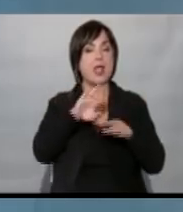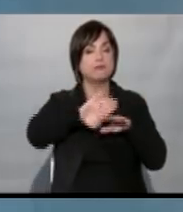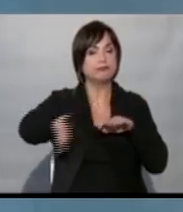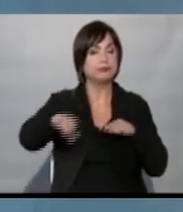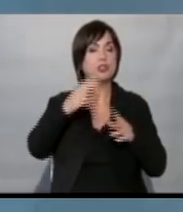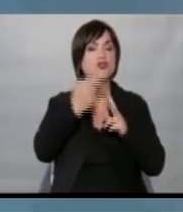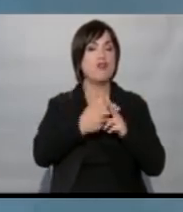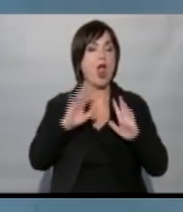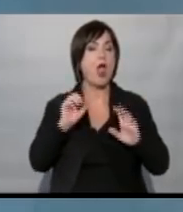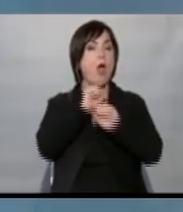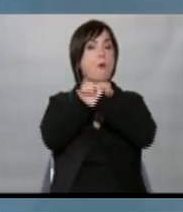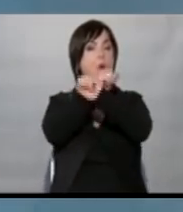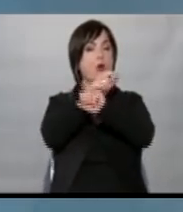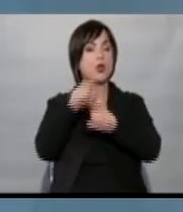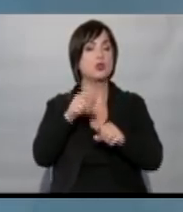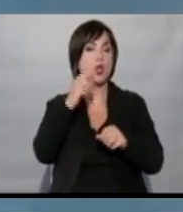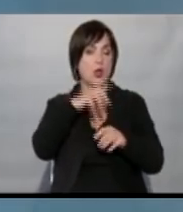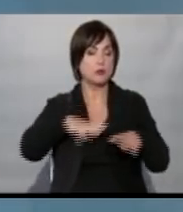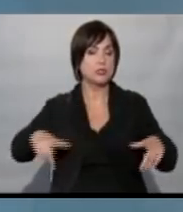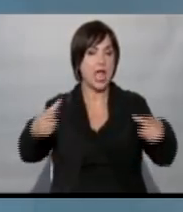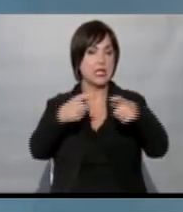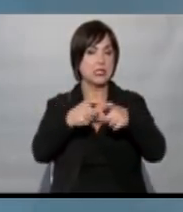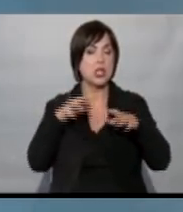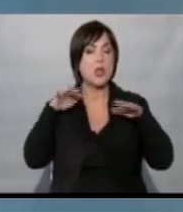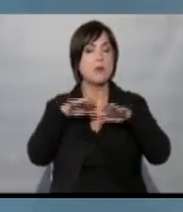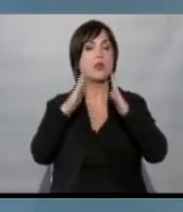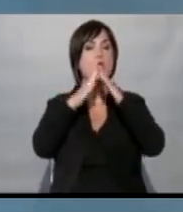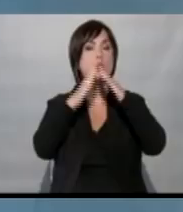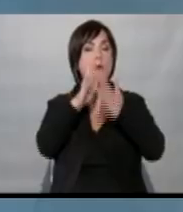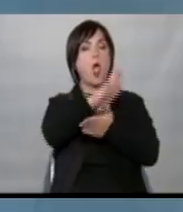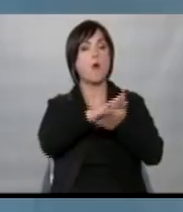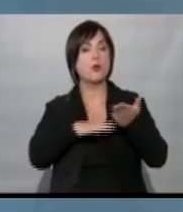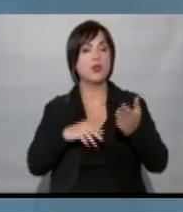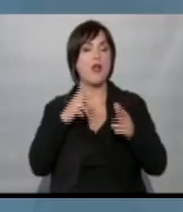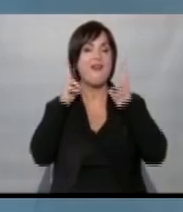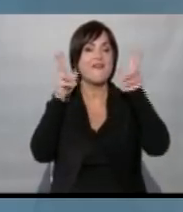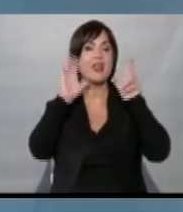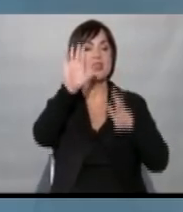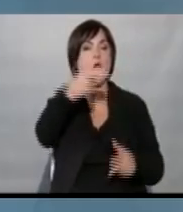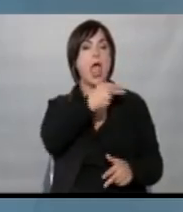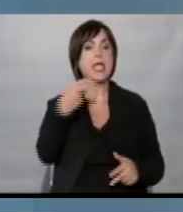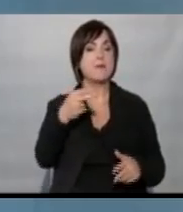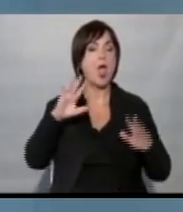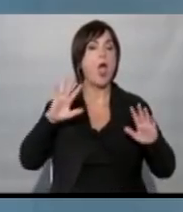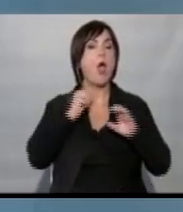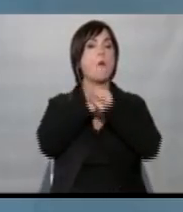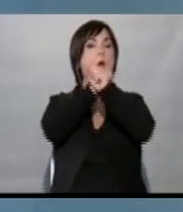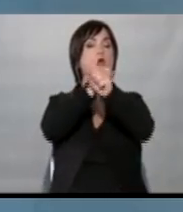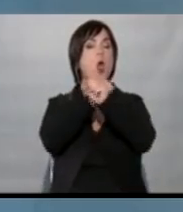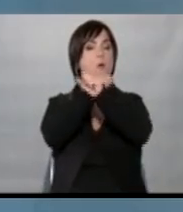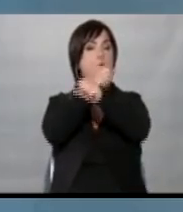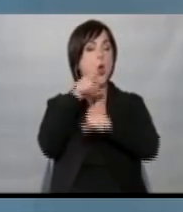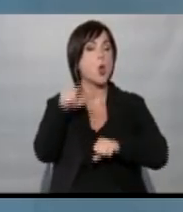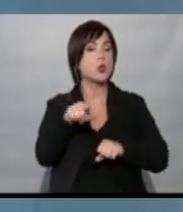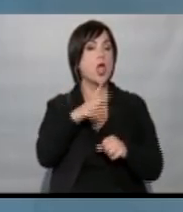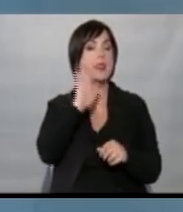на Чарлз Бойкот од локалната заедница. Се собрале пред неговиот дом и почнале да го извикуваат неговото име. Бойкот, Бойкот. Од